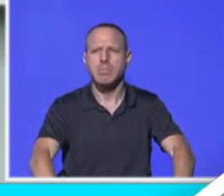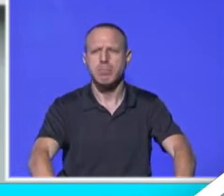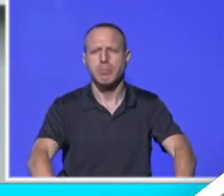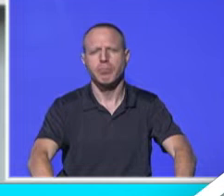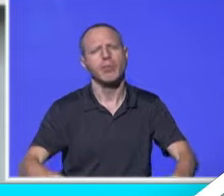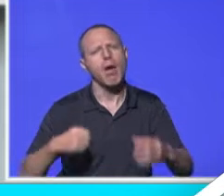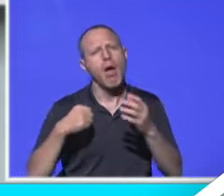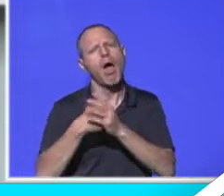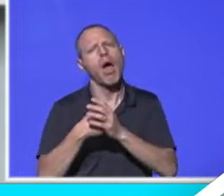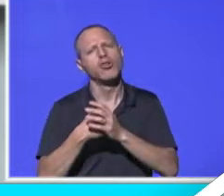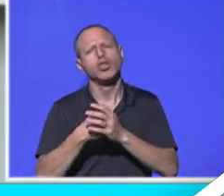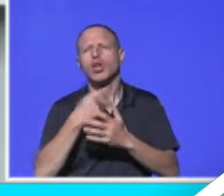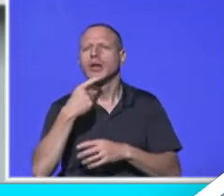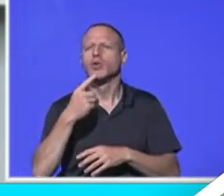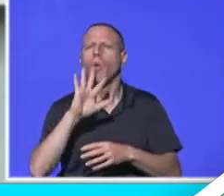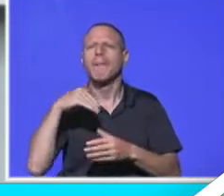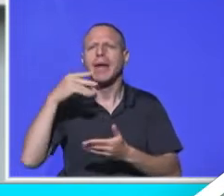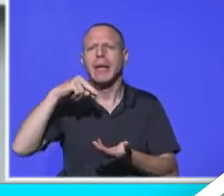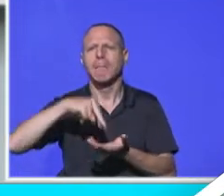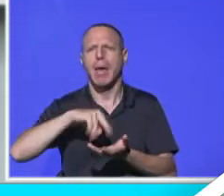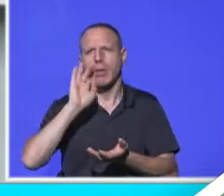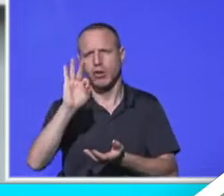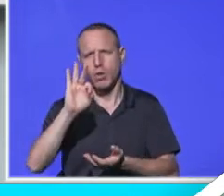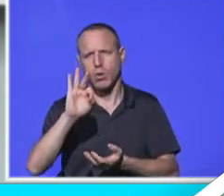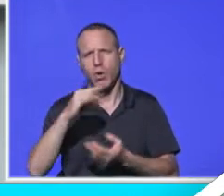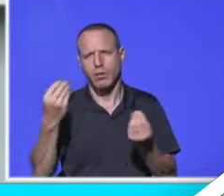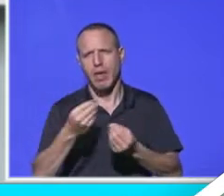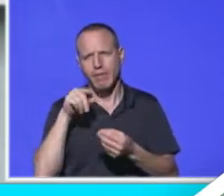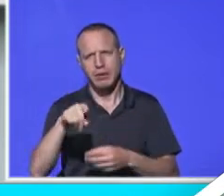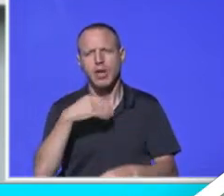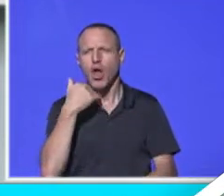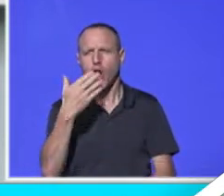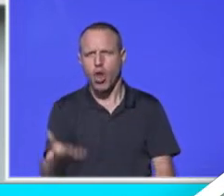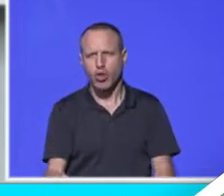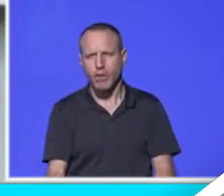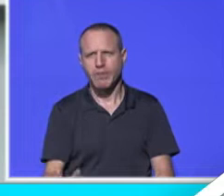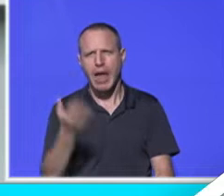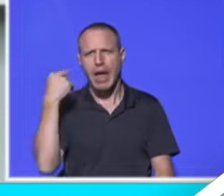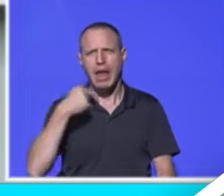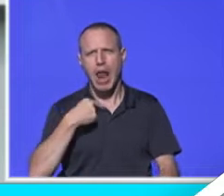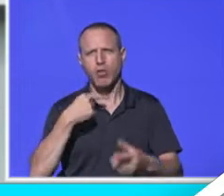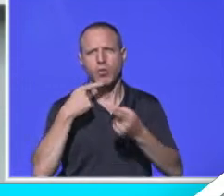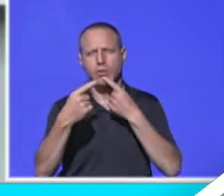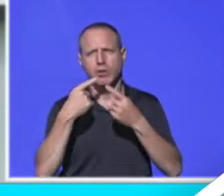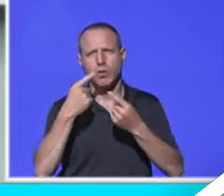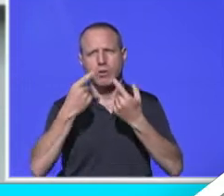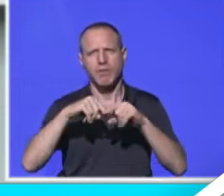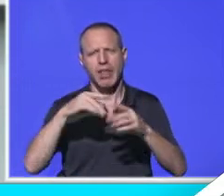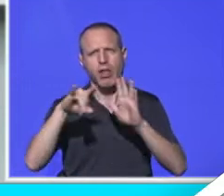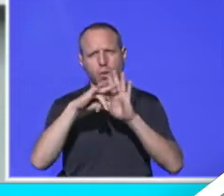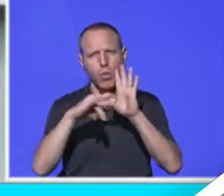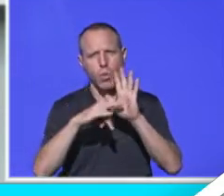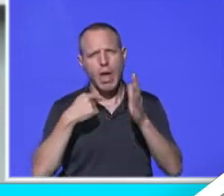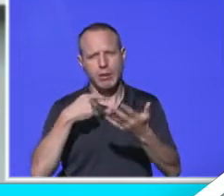עד שיגידו מה יהיה מעמדו. הדבר הזה לא טוב. היה לנו דיון הזה בוועדת חוקה. אני